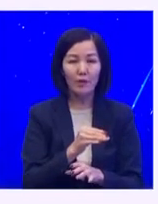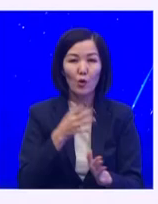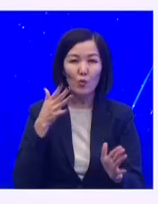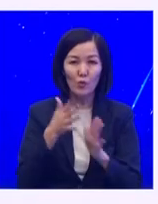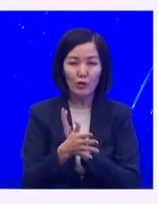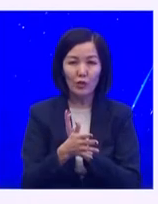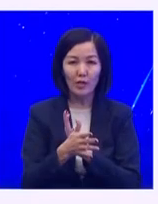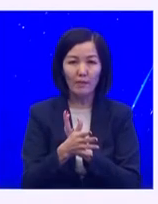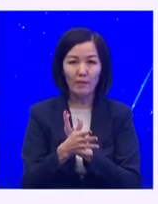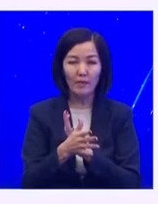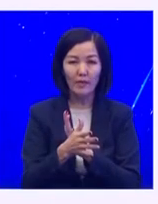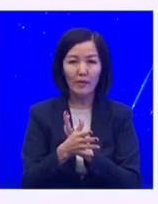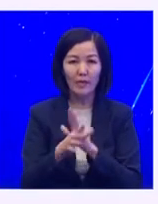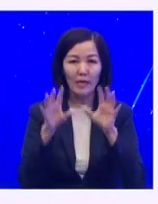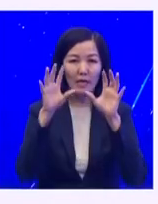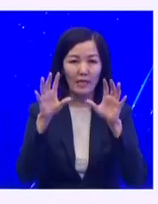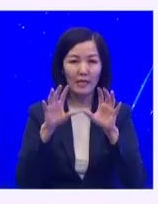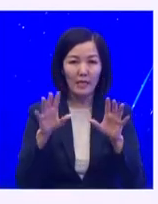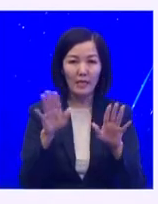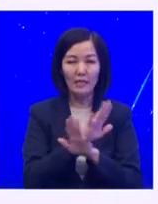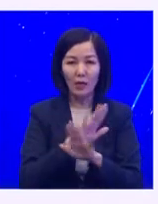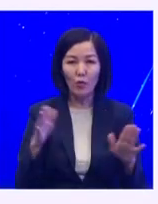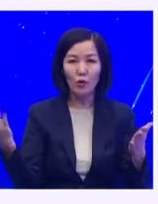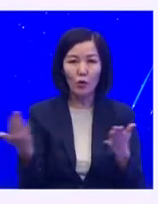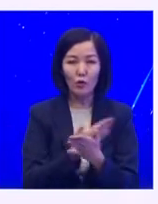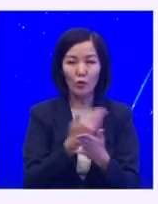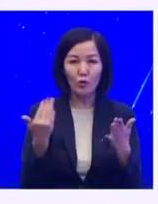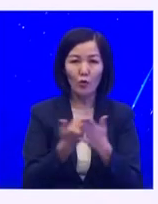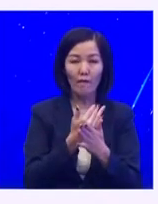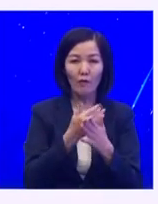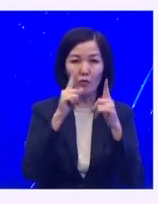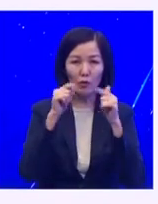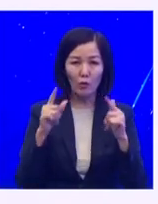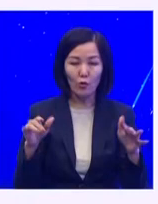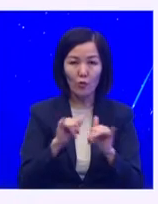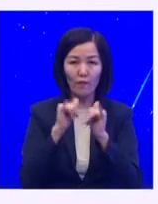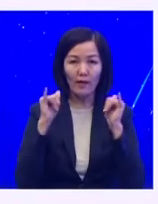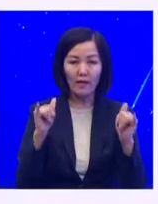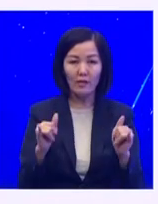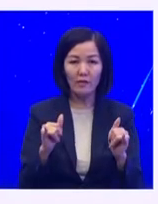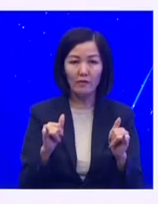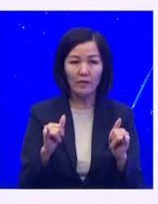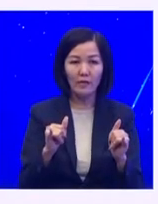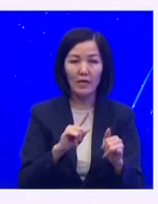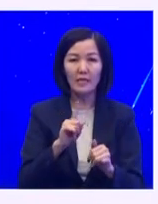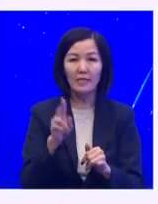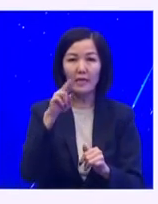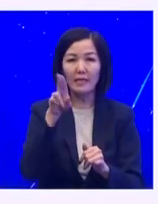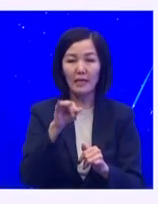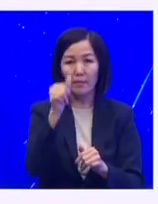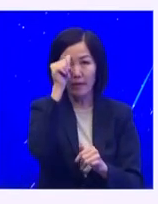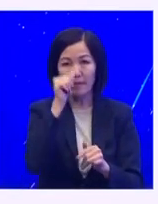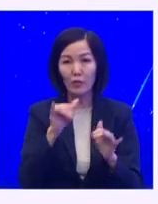ущерба от незаконной порубки новогодних елок, она увеличивается на этот период. Именно за декабрь месяц